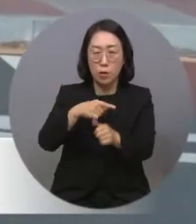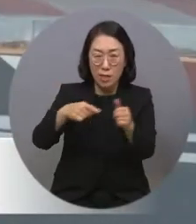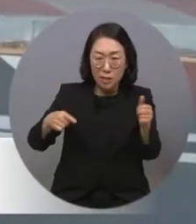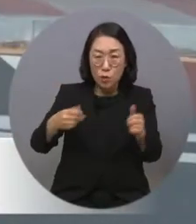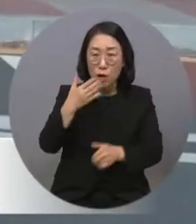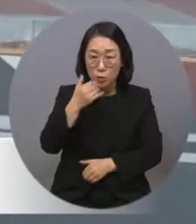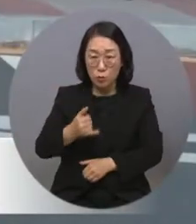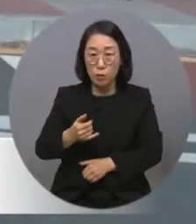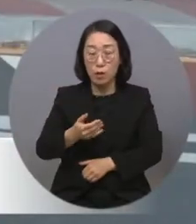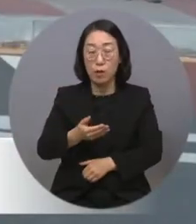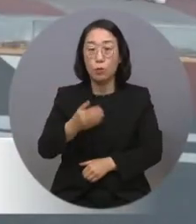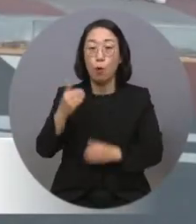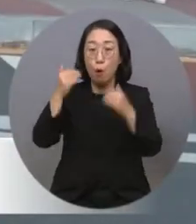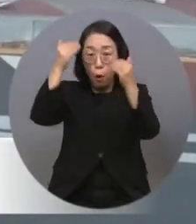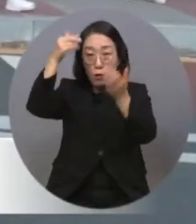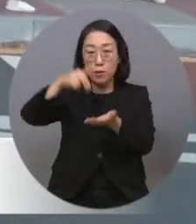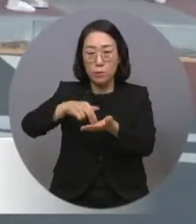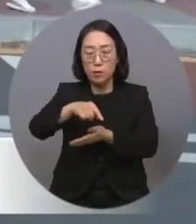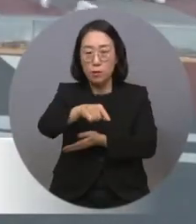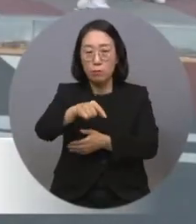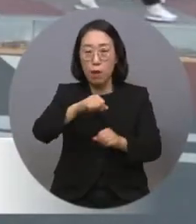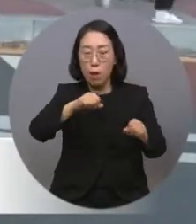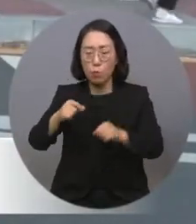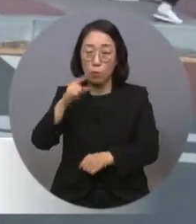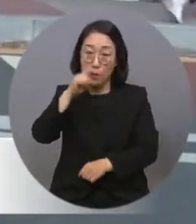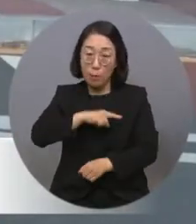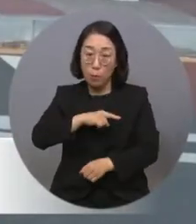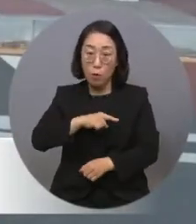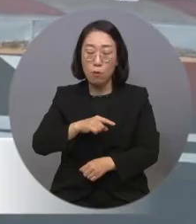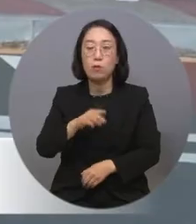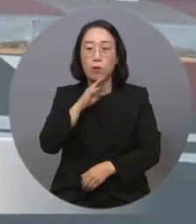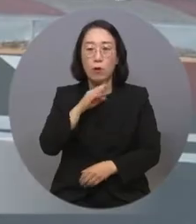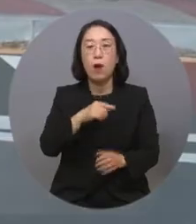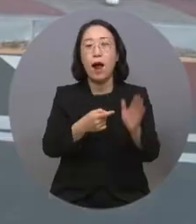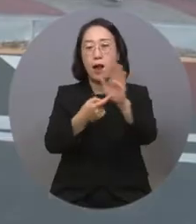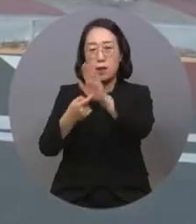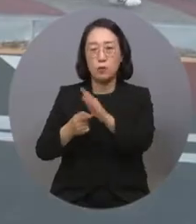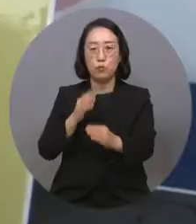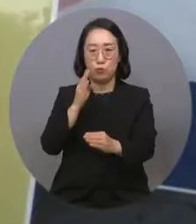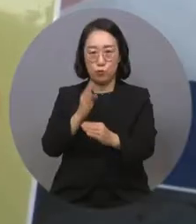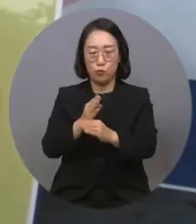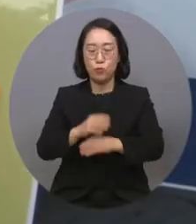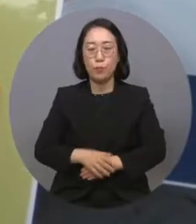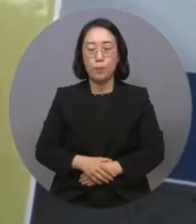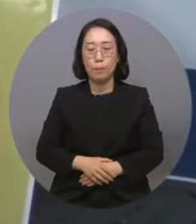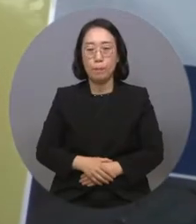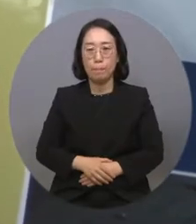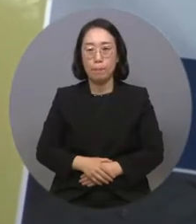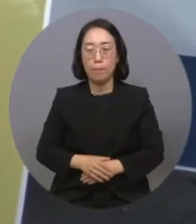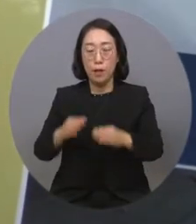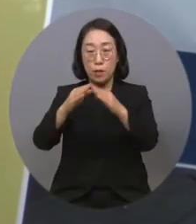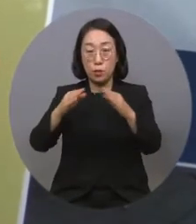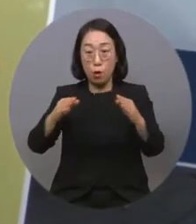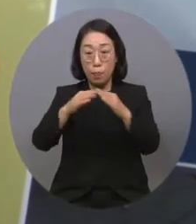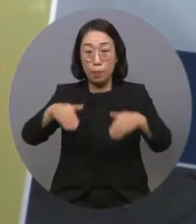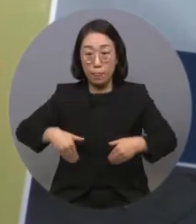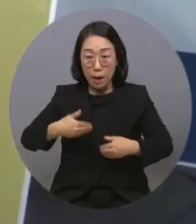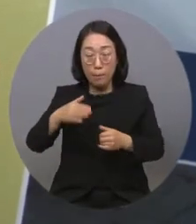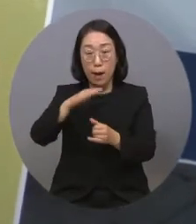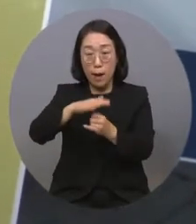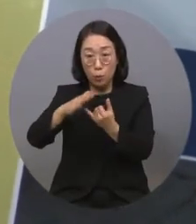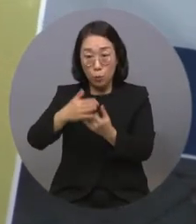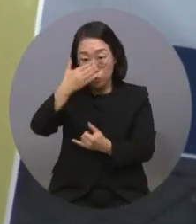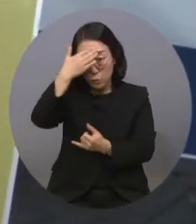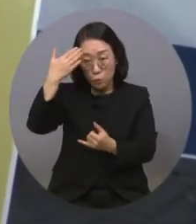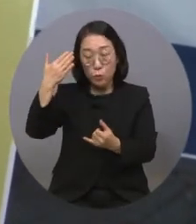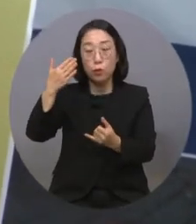어른들이 청소년을 대상으로 이런 행위를 해서는 안 된다라는 것을 홍보하고 있습니다. 전남